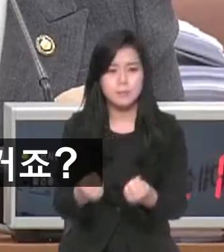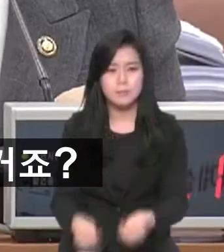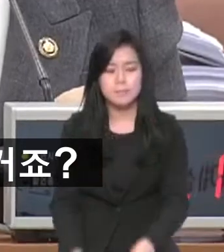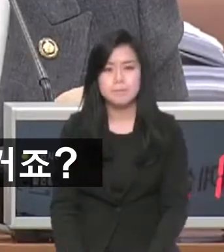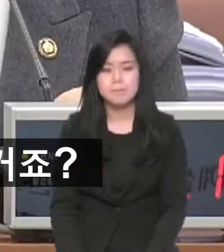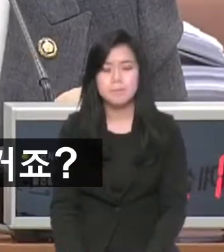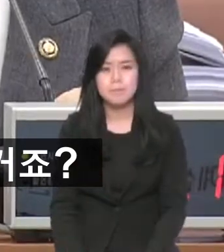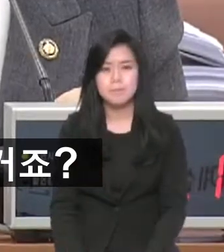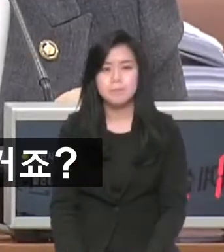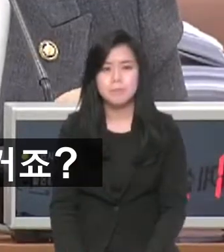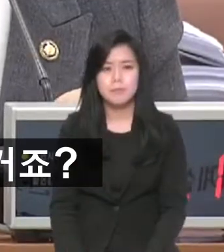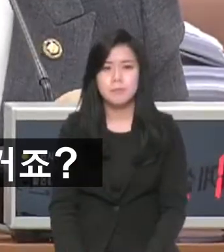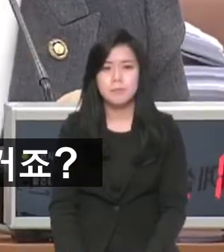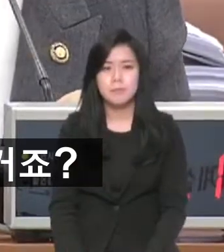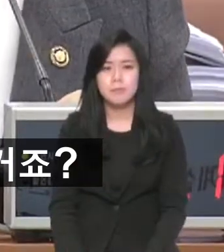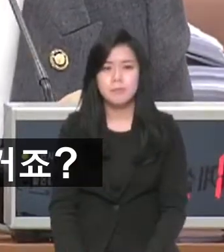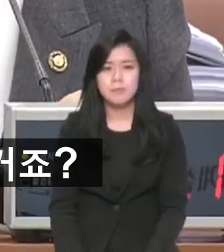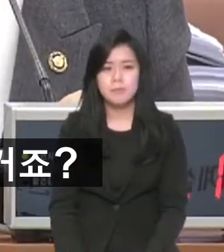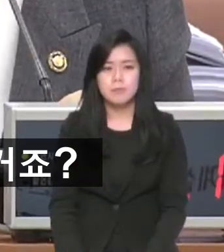지금 우리